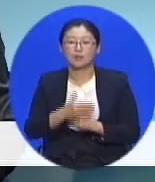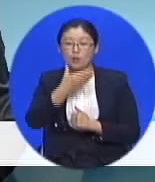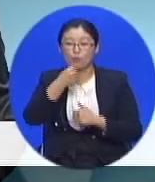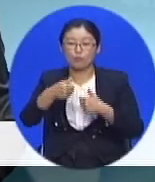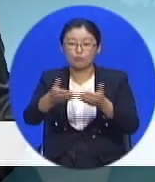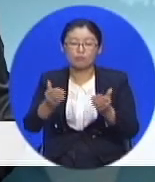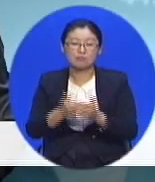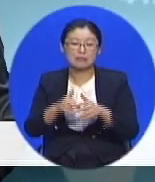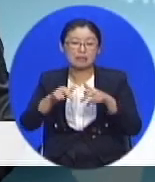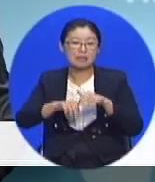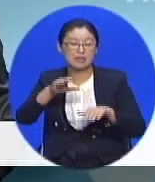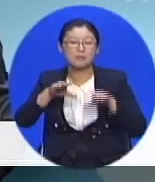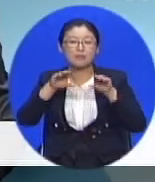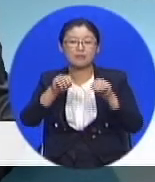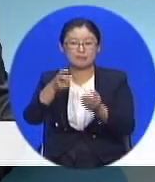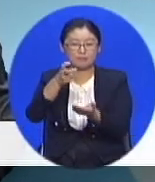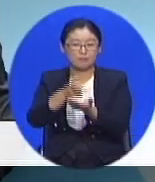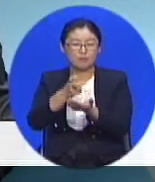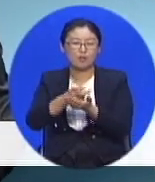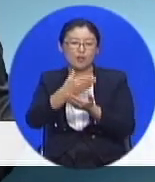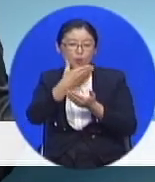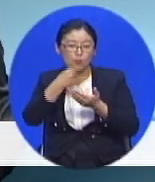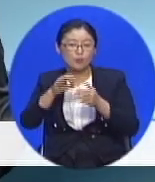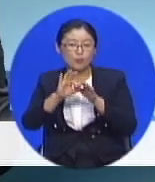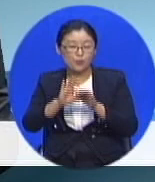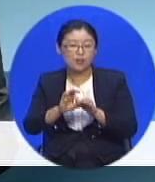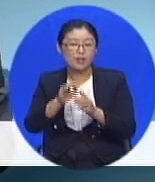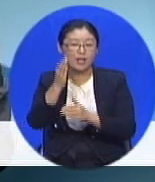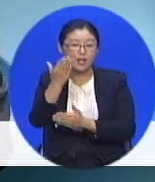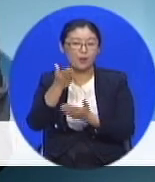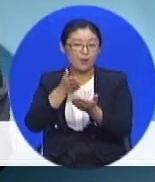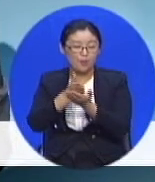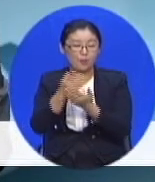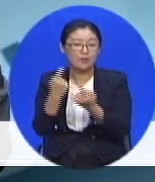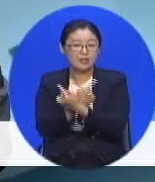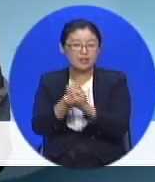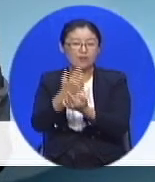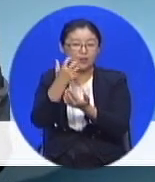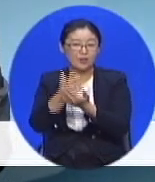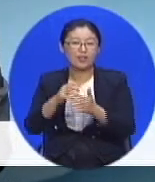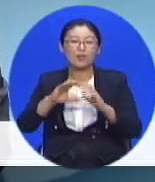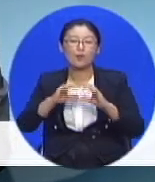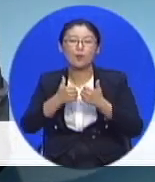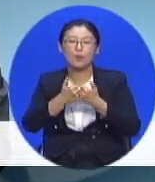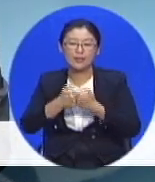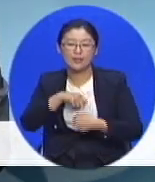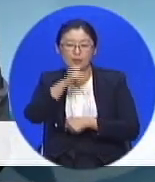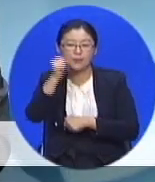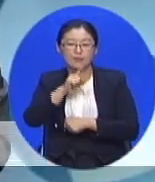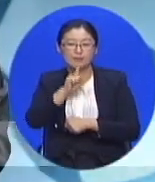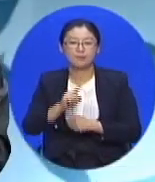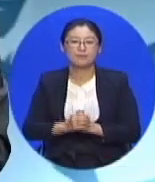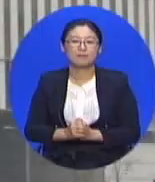보건복지부는 장애인차별금지법 등 복지부 소관 9개 법률안의 개정이 국회 본회의를 통과했다고